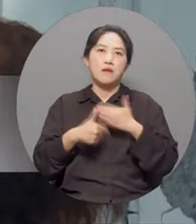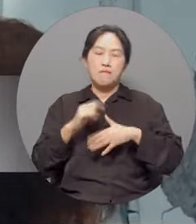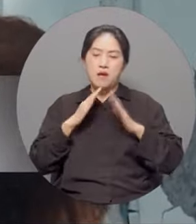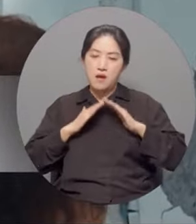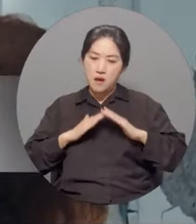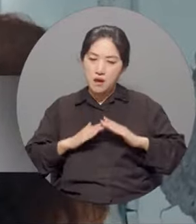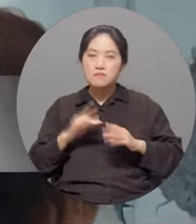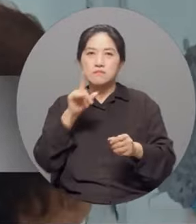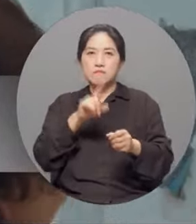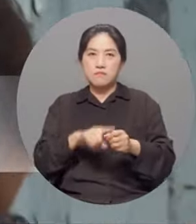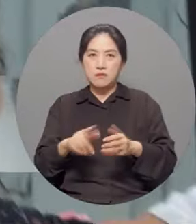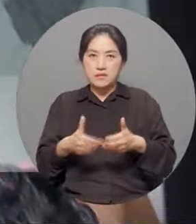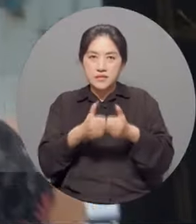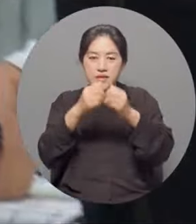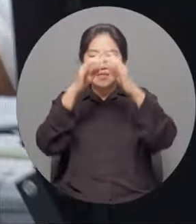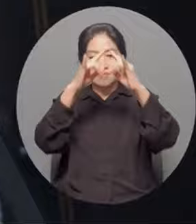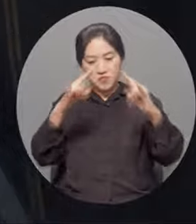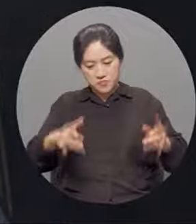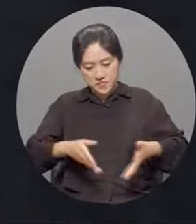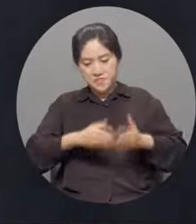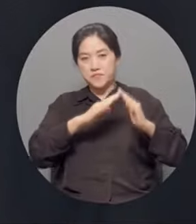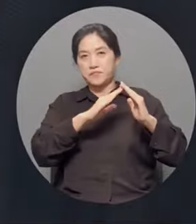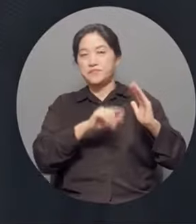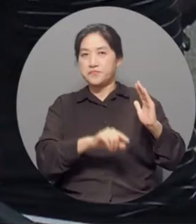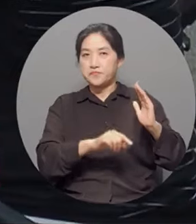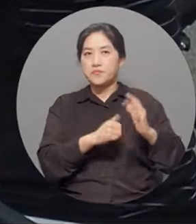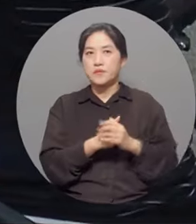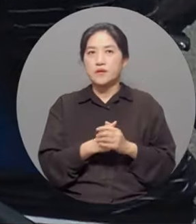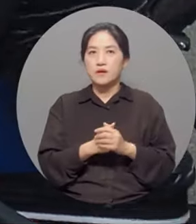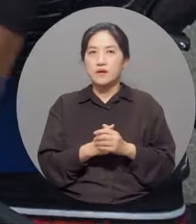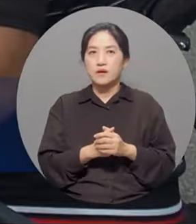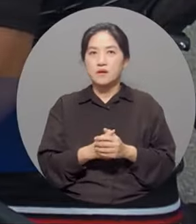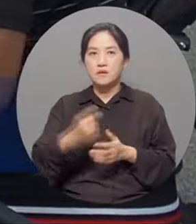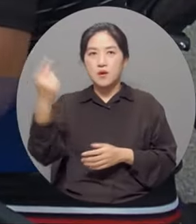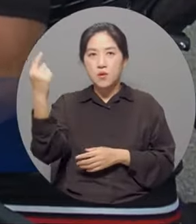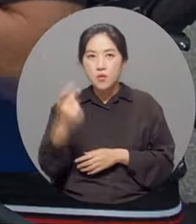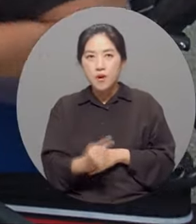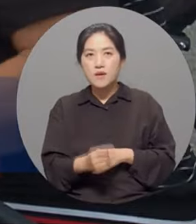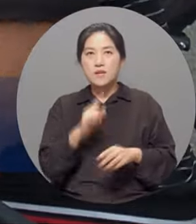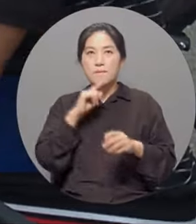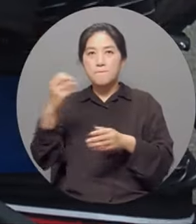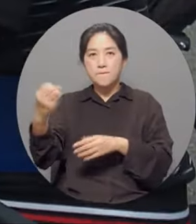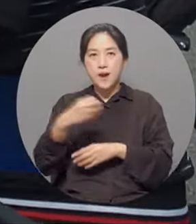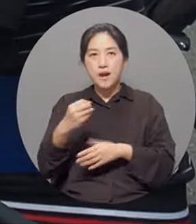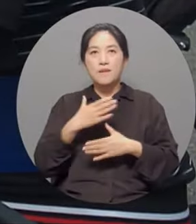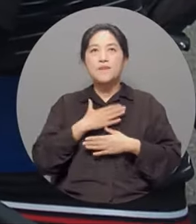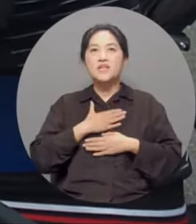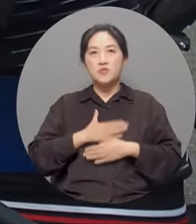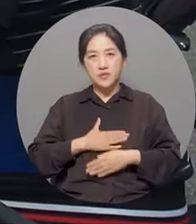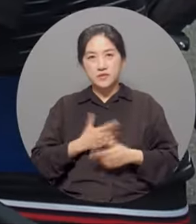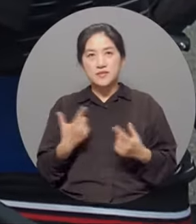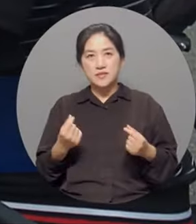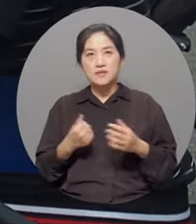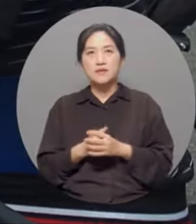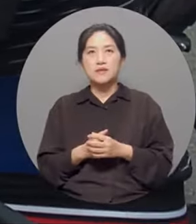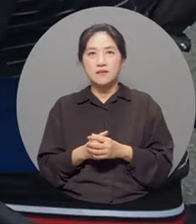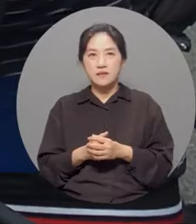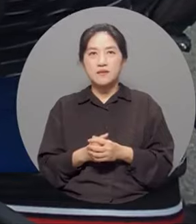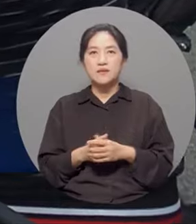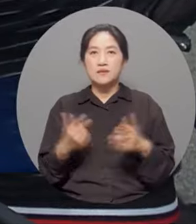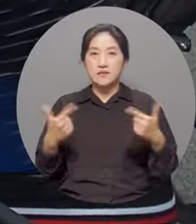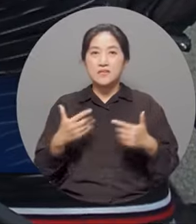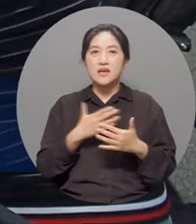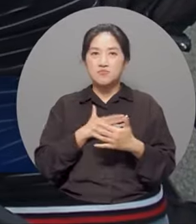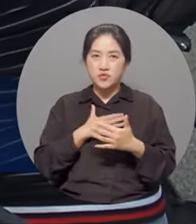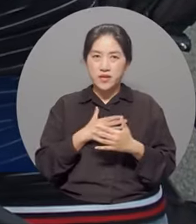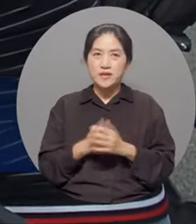위해 상담 천막도 세워졌습니다. 이렇게 오셔서 말씀을 하시니까 마음이 좀 놓이지. 시름시